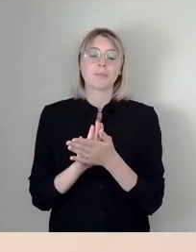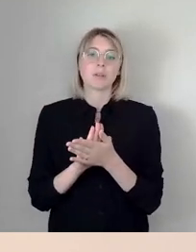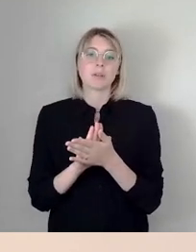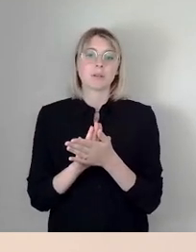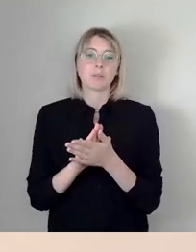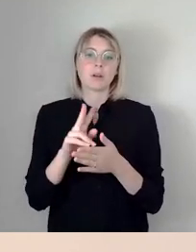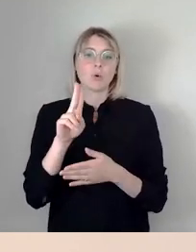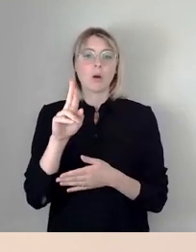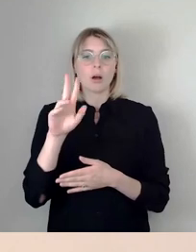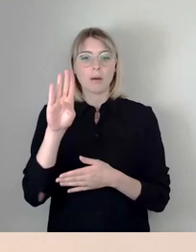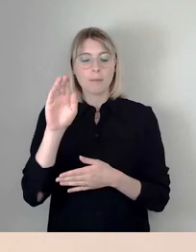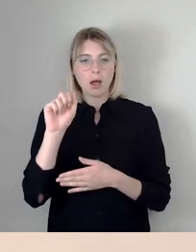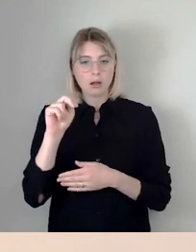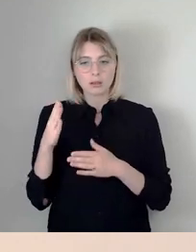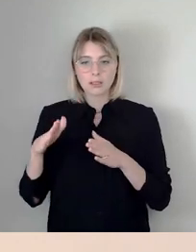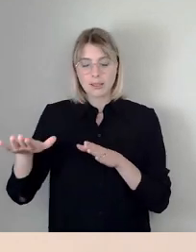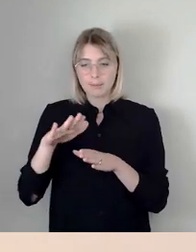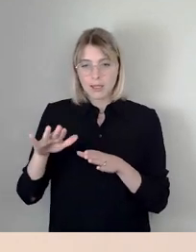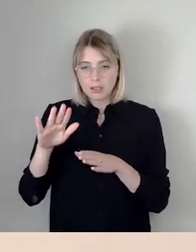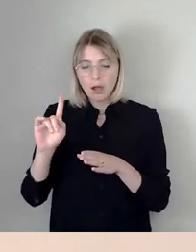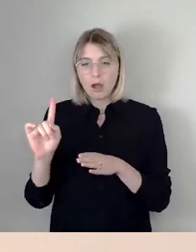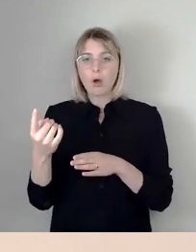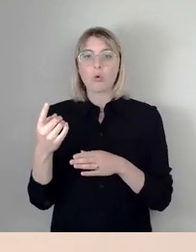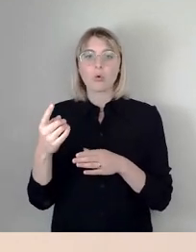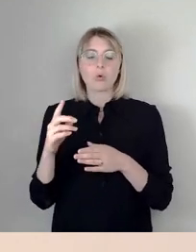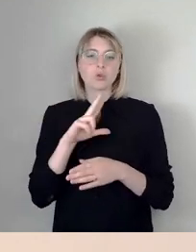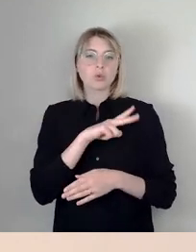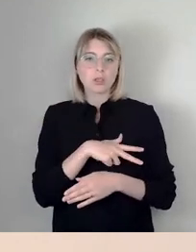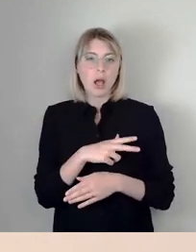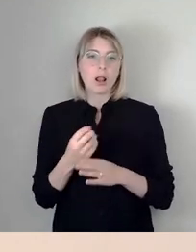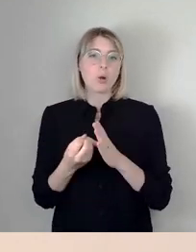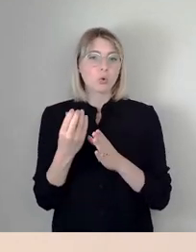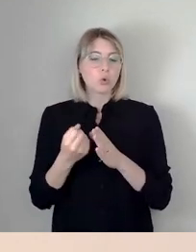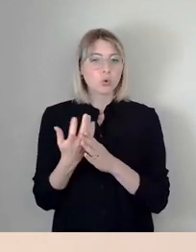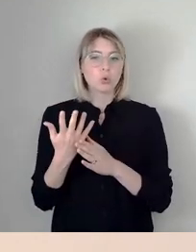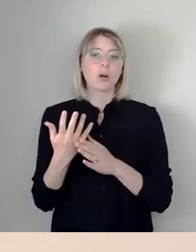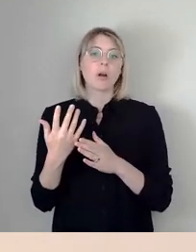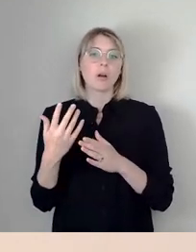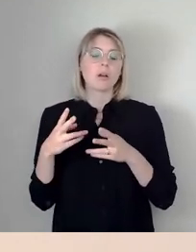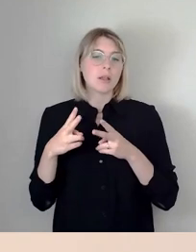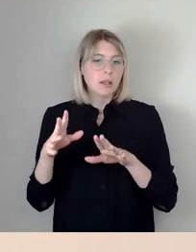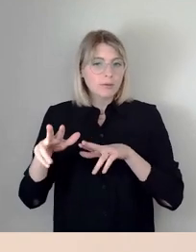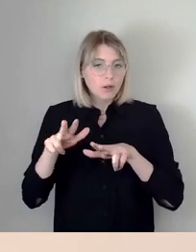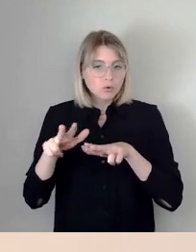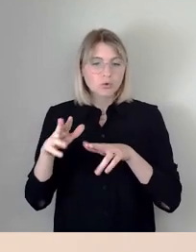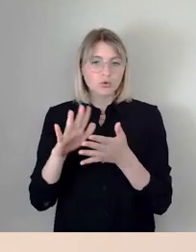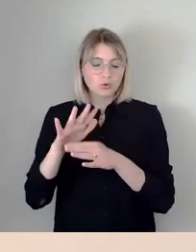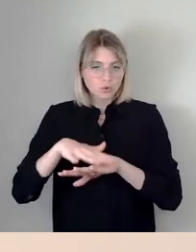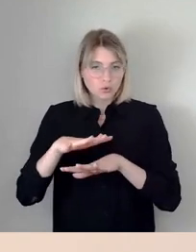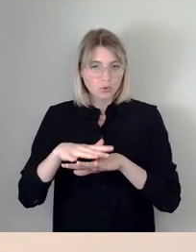charakterisiert ja nicht nur die Lage, sondern auch die Frage sozusagen sozialer und kultureller Infrastruktur, die ist dort nicht vorhanden. Das heißt,